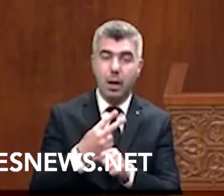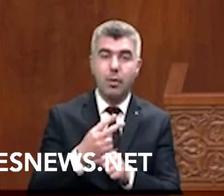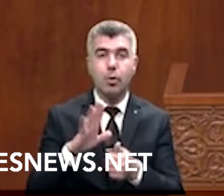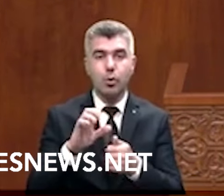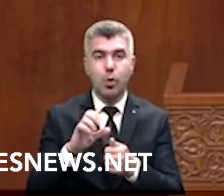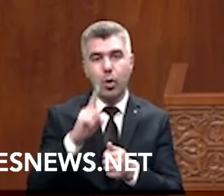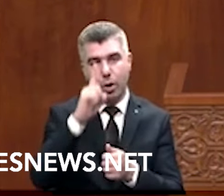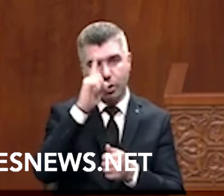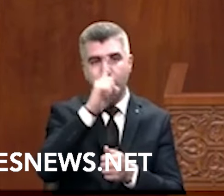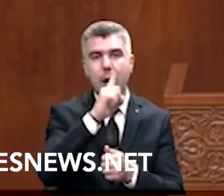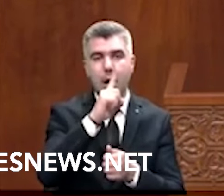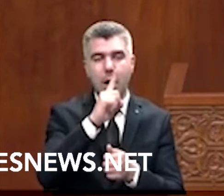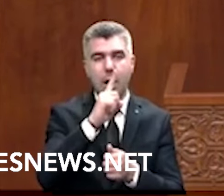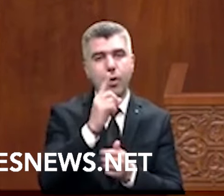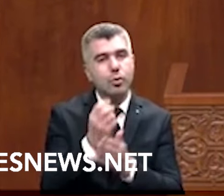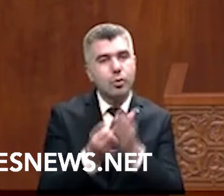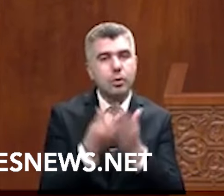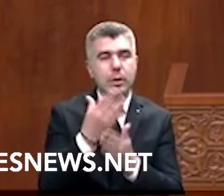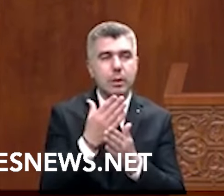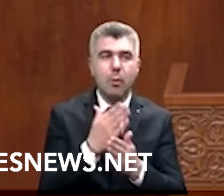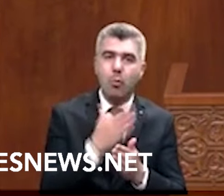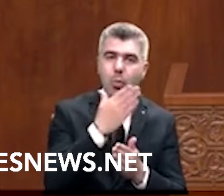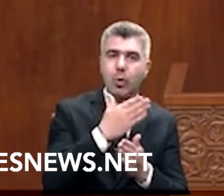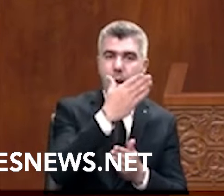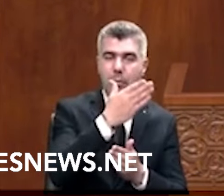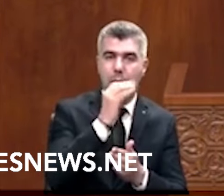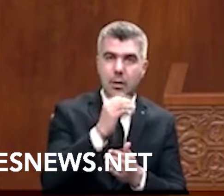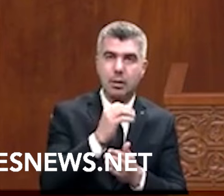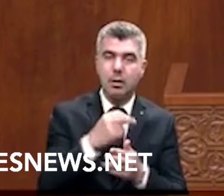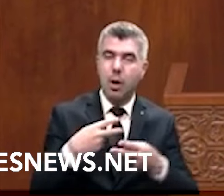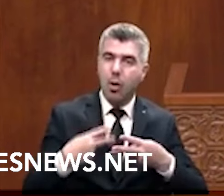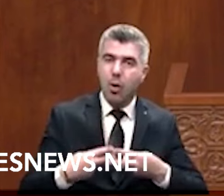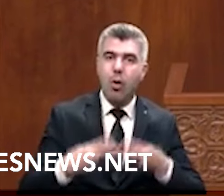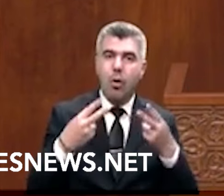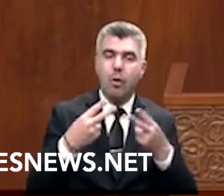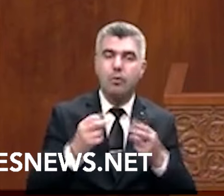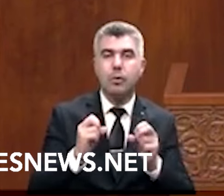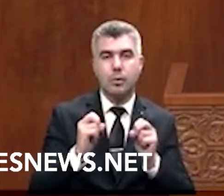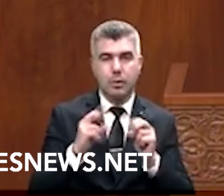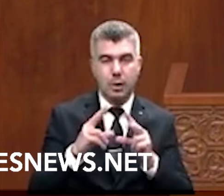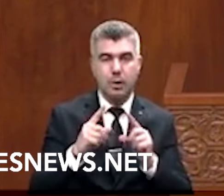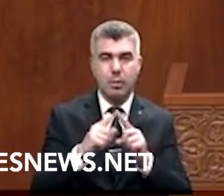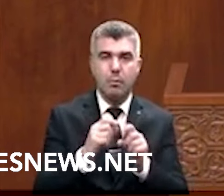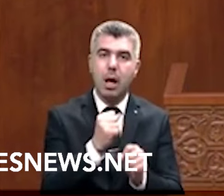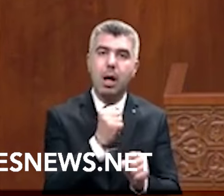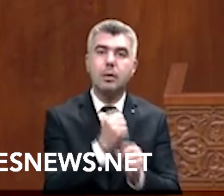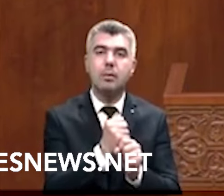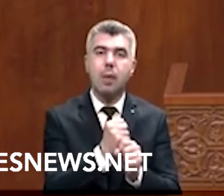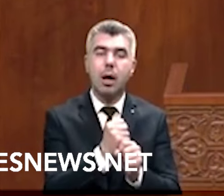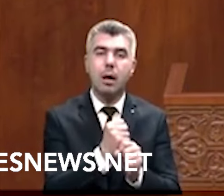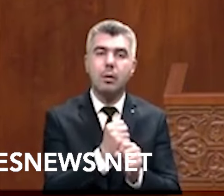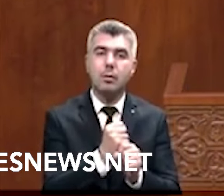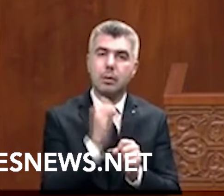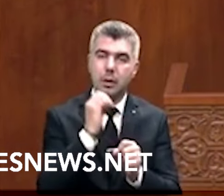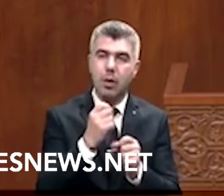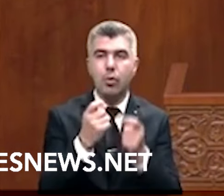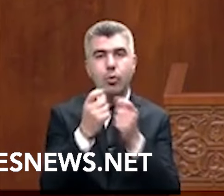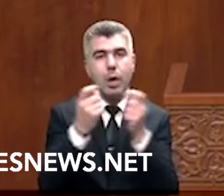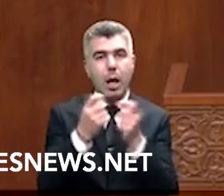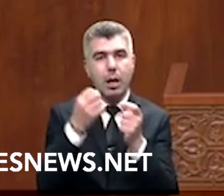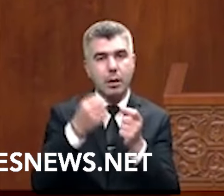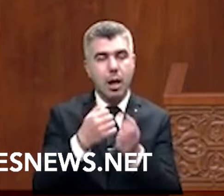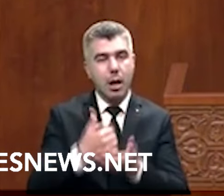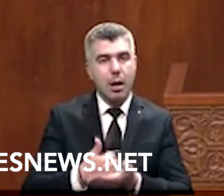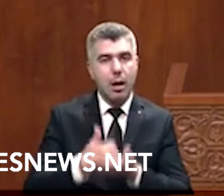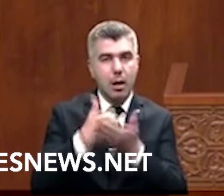ان شاء الله واعدا ومثمرا سيما انكم اعلنتم على اعطاء الاولويه للتشغيل والاستثمار واننا على